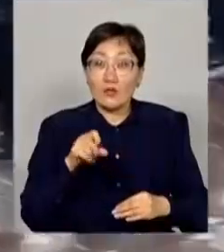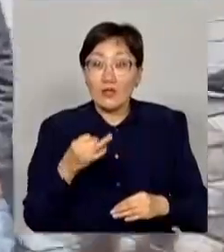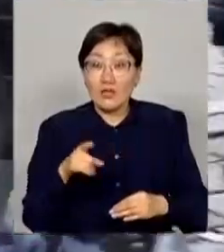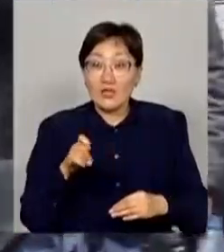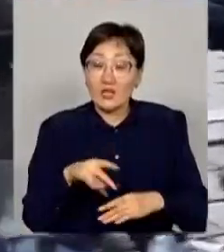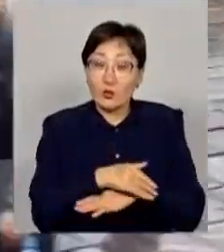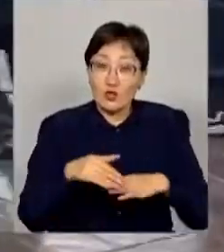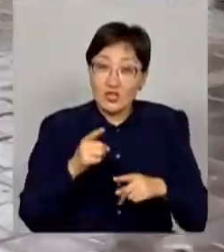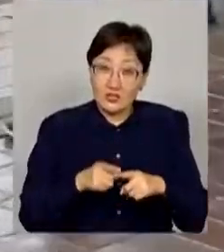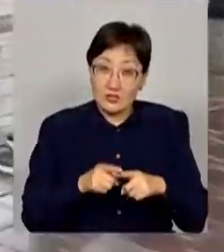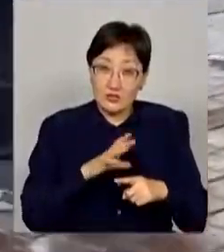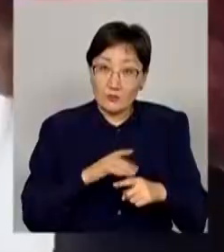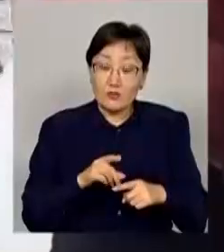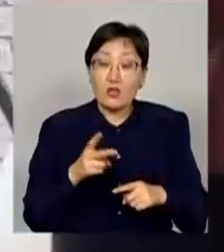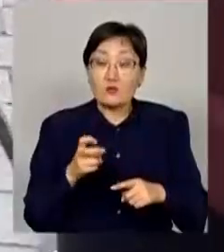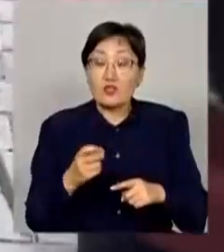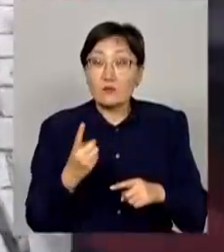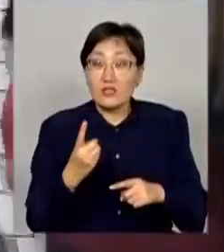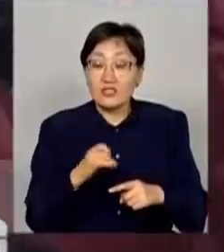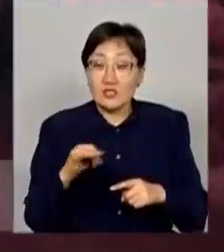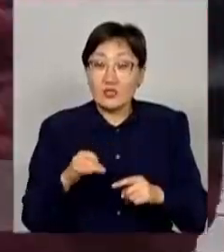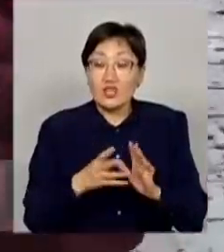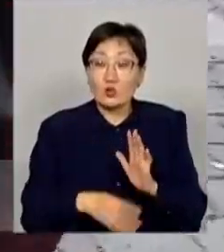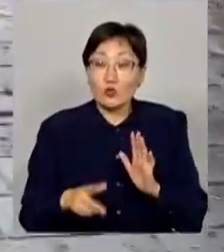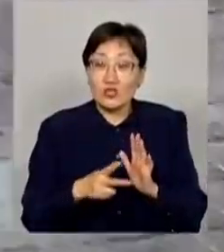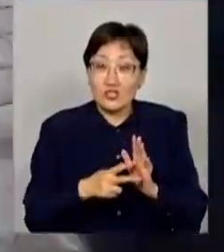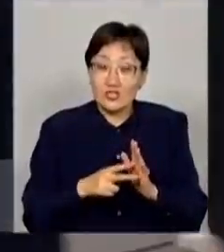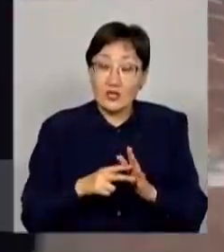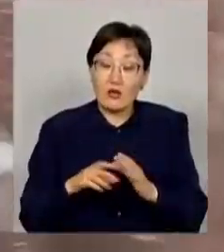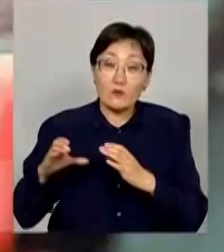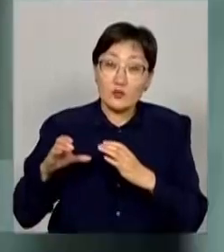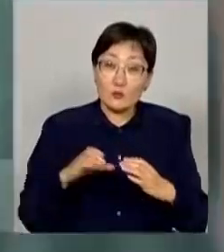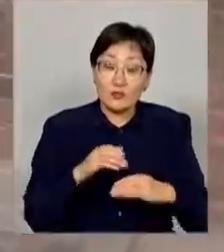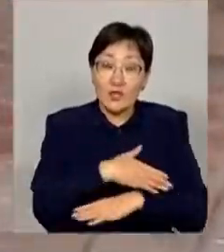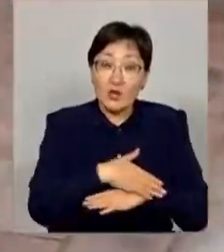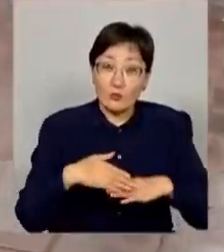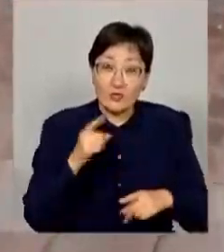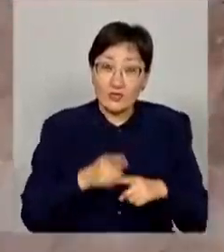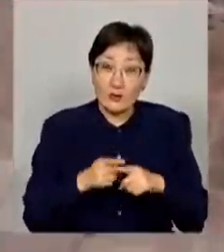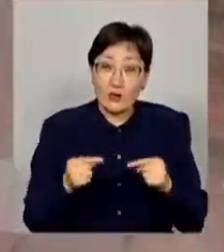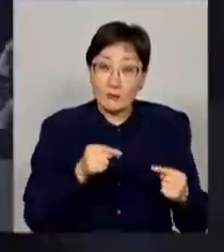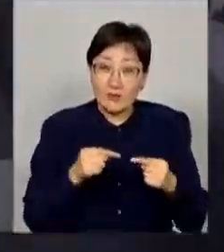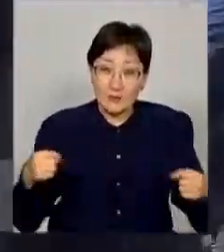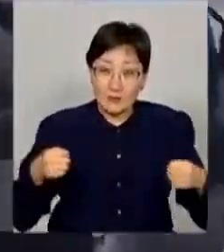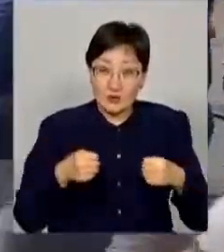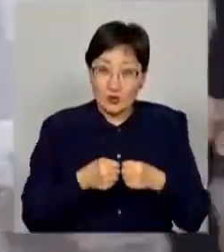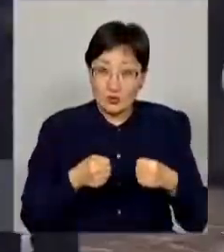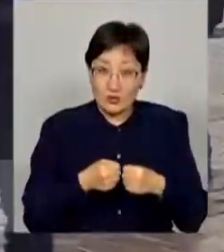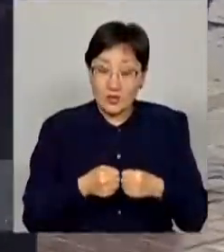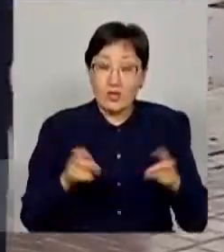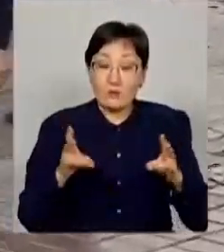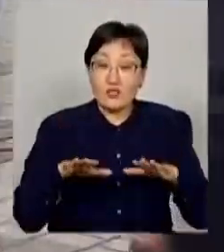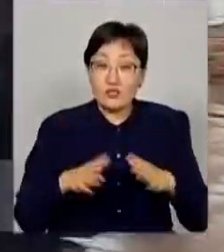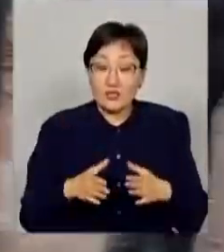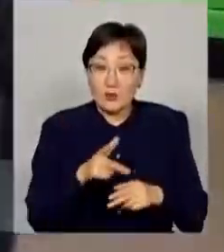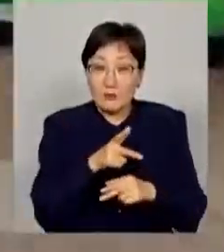көшелерінің қиылысында болған. Нөмірі 201 және 98 автобустар көше қиылысында бір-бірімен соғылған. Ал оқыс оқиғаның